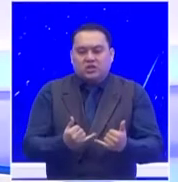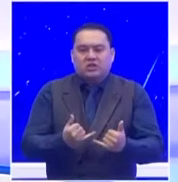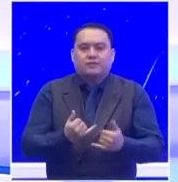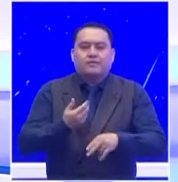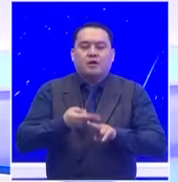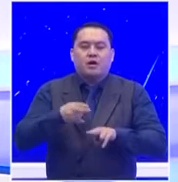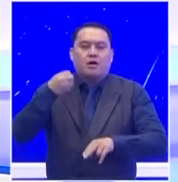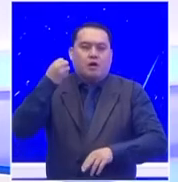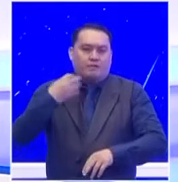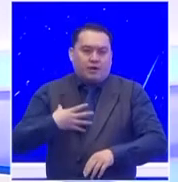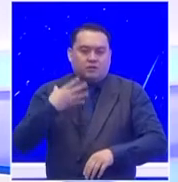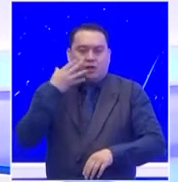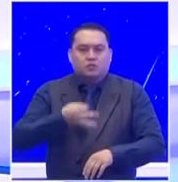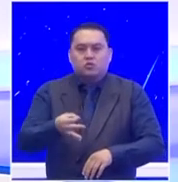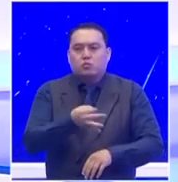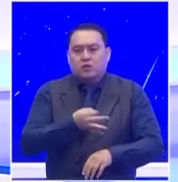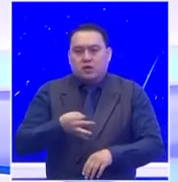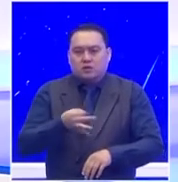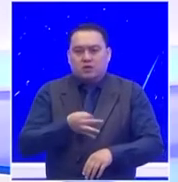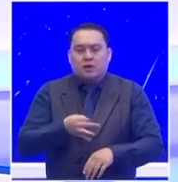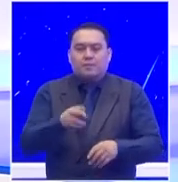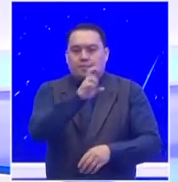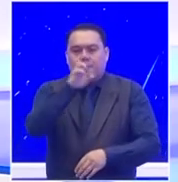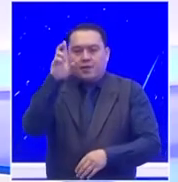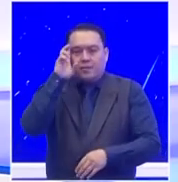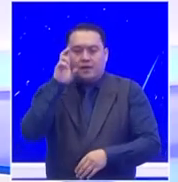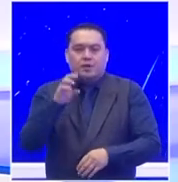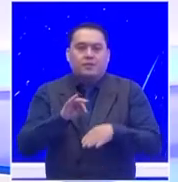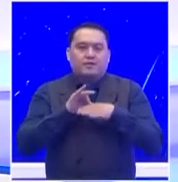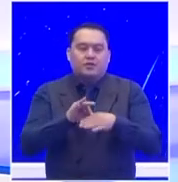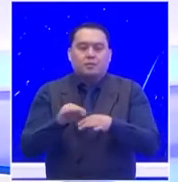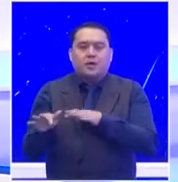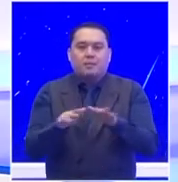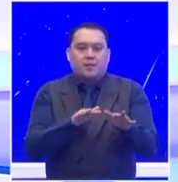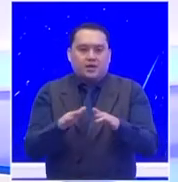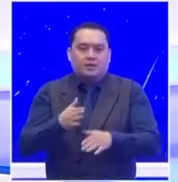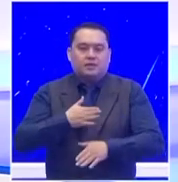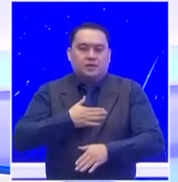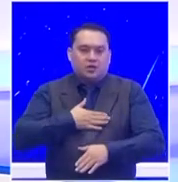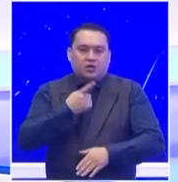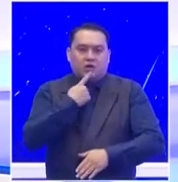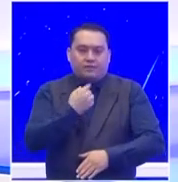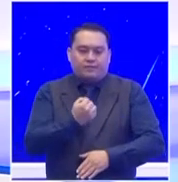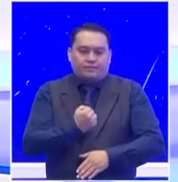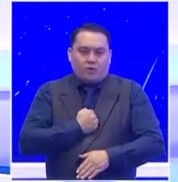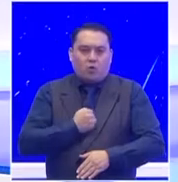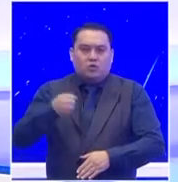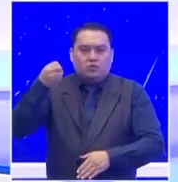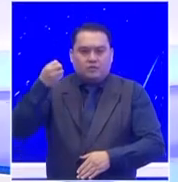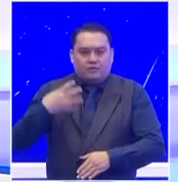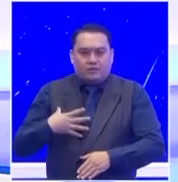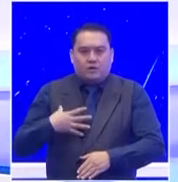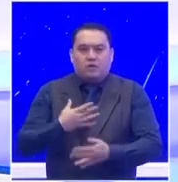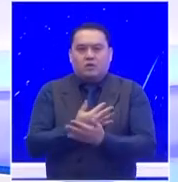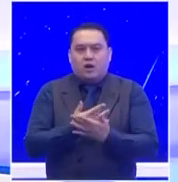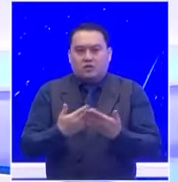из Афганистана прошло в Алматинской областной универсальной библиотеке имени Сакена Сейфуллина. Наши земляки, воины-афганцы Геннадий Тарханов,